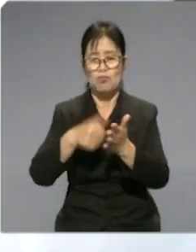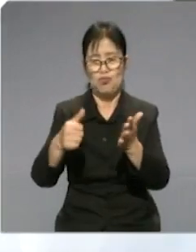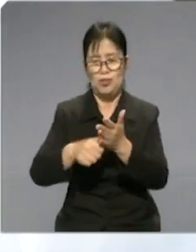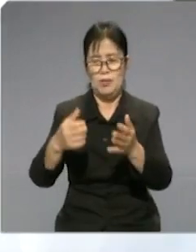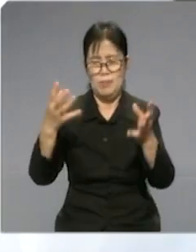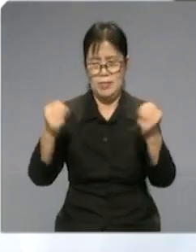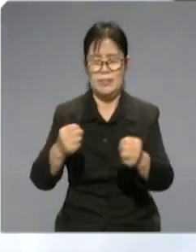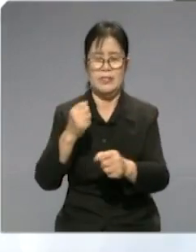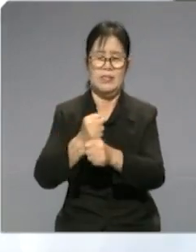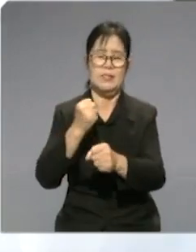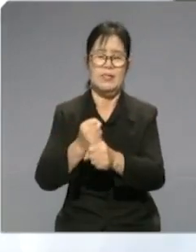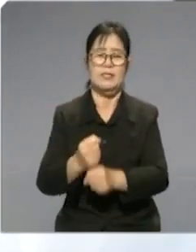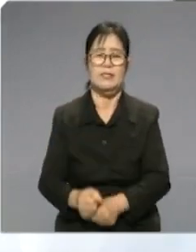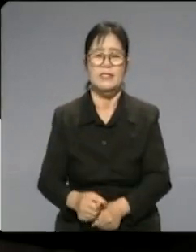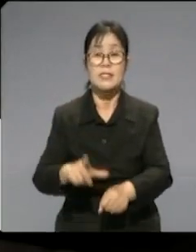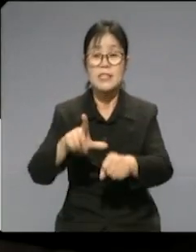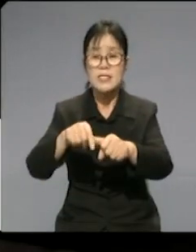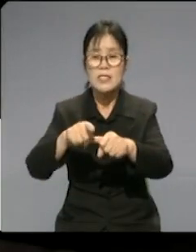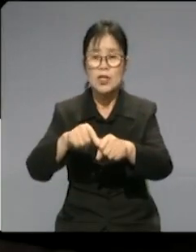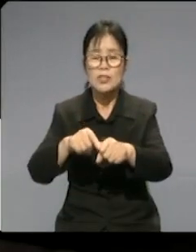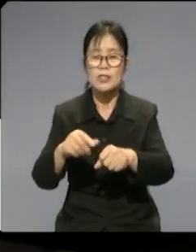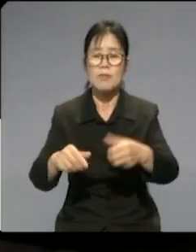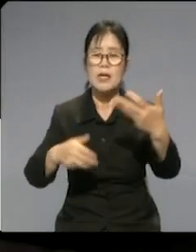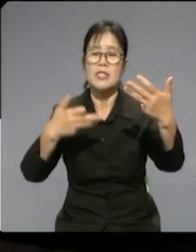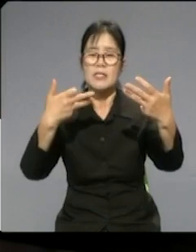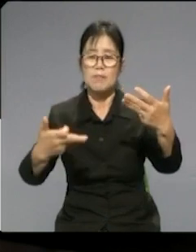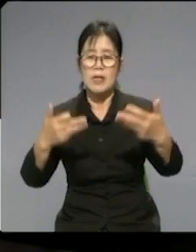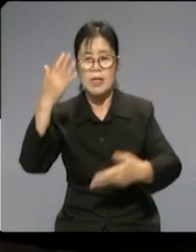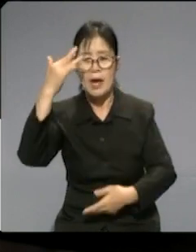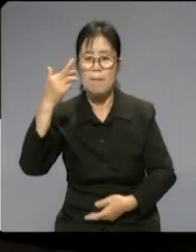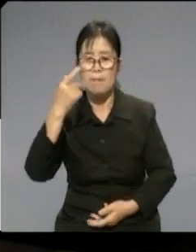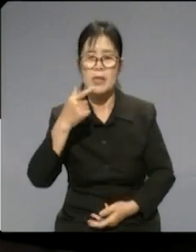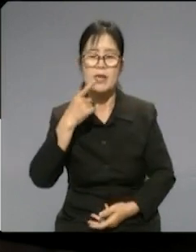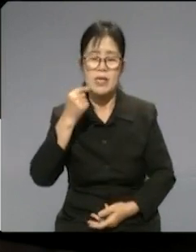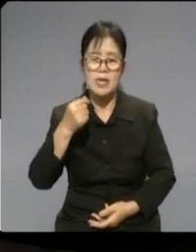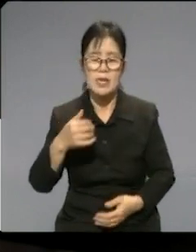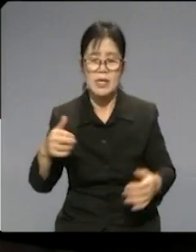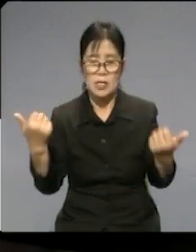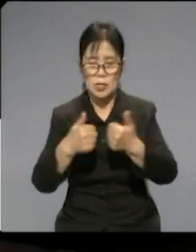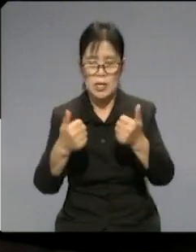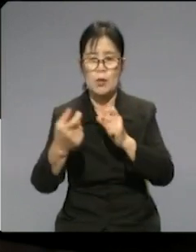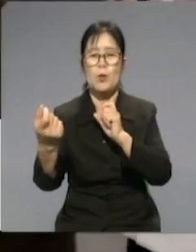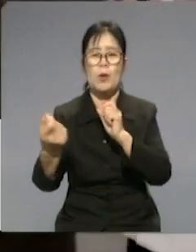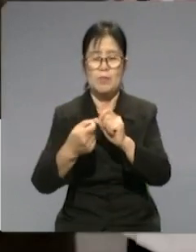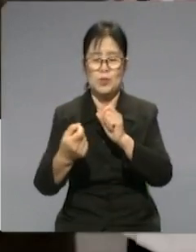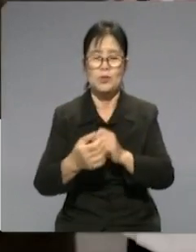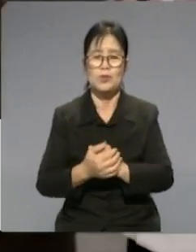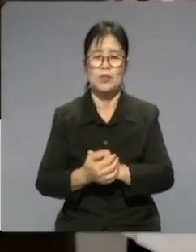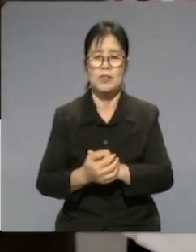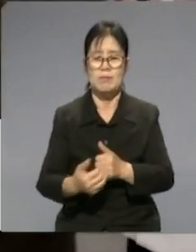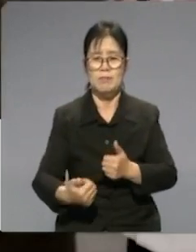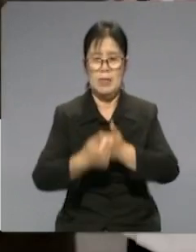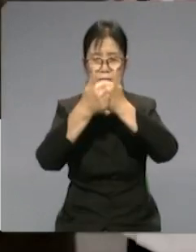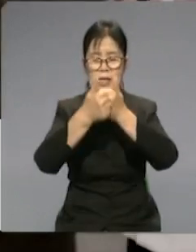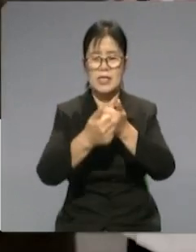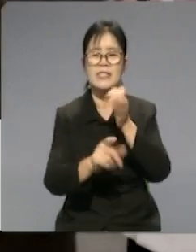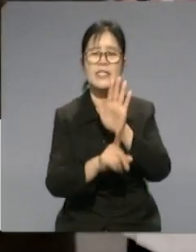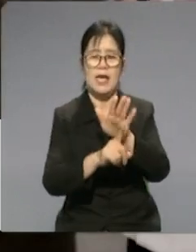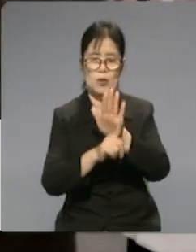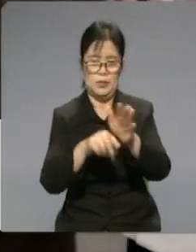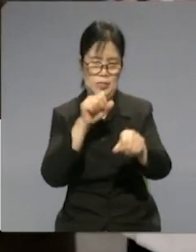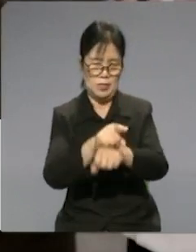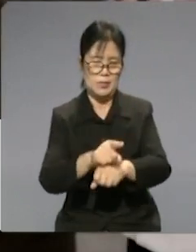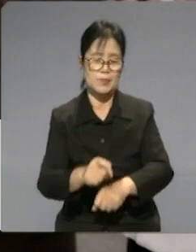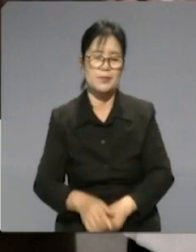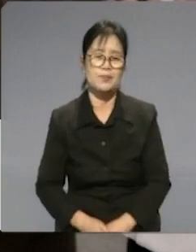생산입니다. 시기적으로는 18일 한미일 정상회의를 앞둔 상황에서 맞대응 예고 성격이